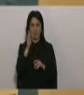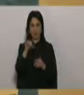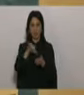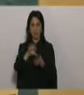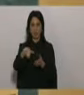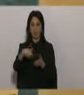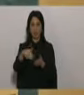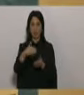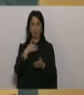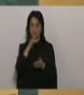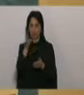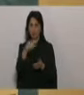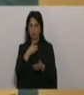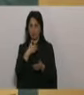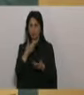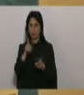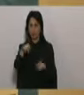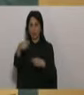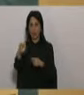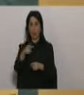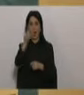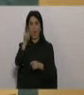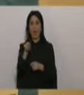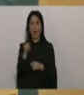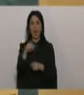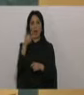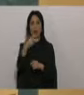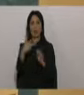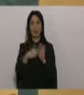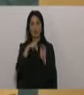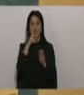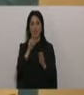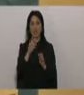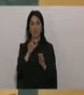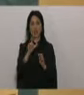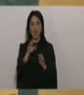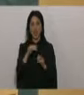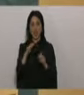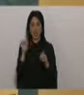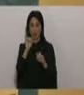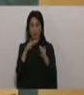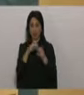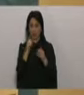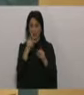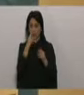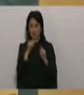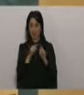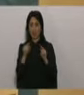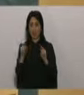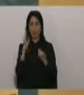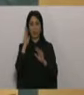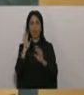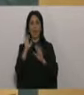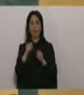ყოფილიყო, იმიტომ რომ მინდოდა მიმემართა, მაგრამ იმედია გადაცემთ. ეს არის ადამიანი, რომელმაც 2008 წელს აგვისტოს ომიდან რამდენიმე თვეში მხარი